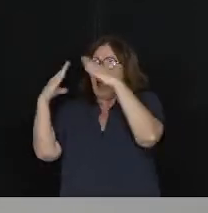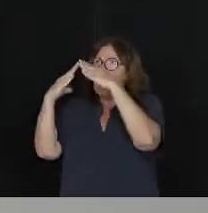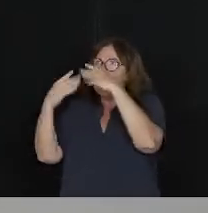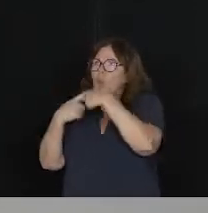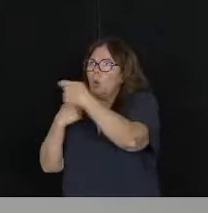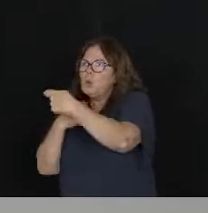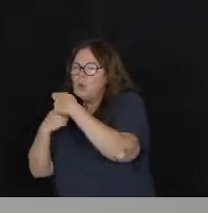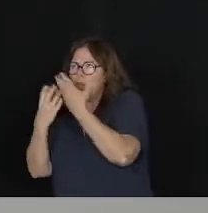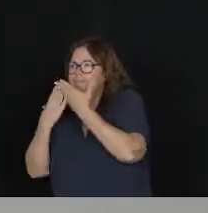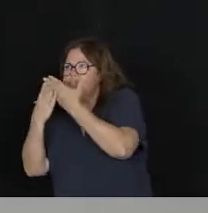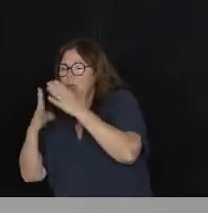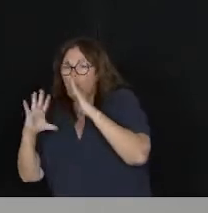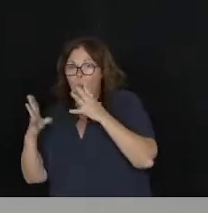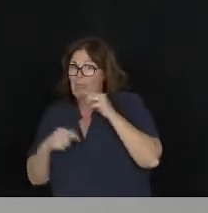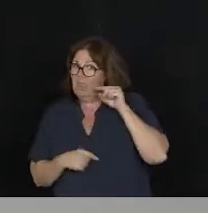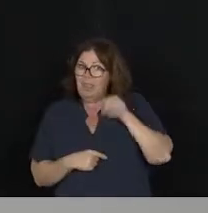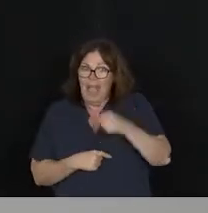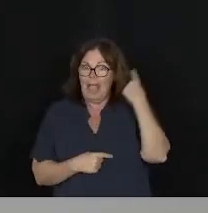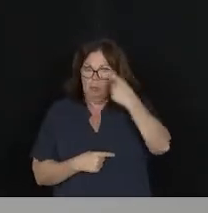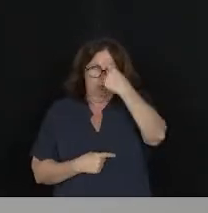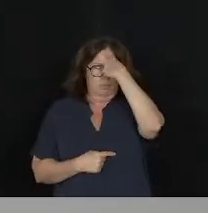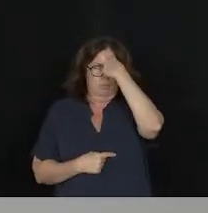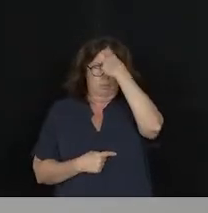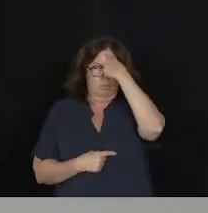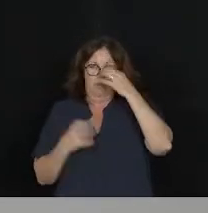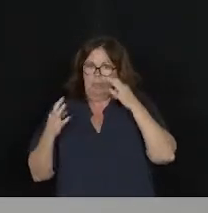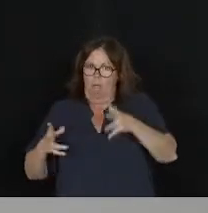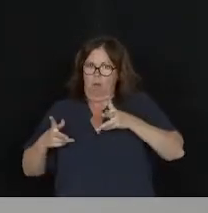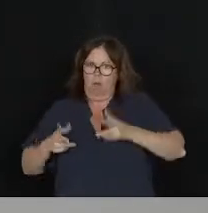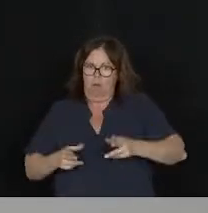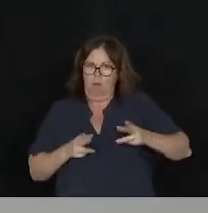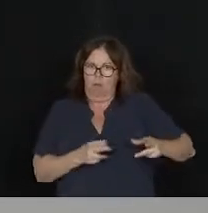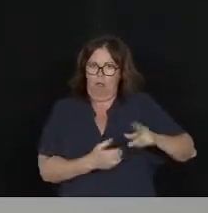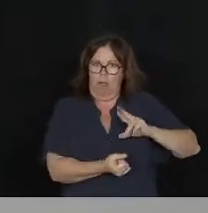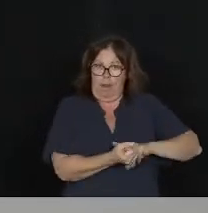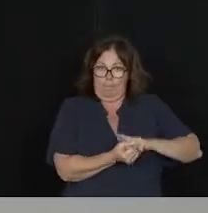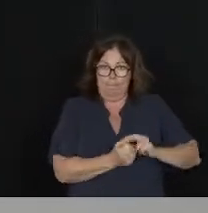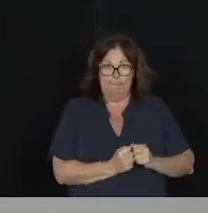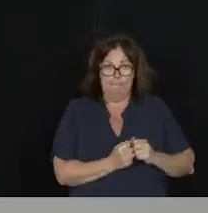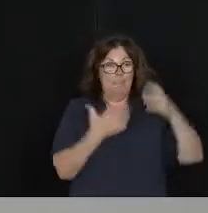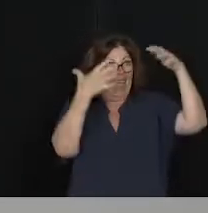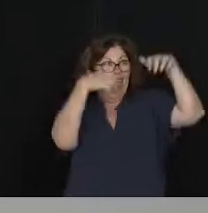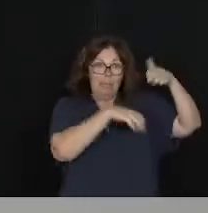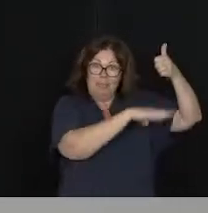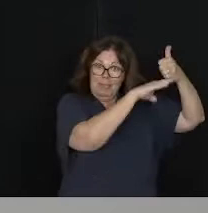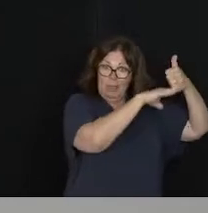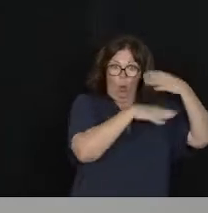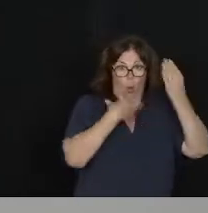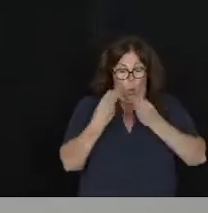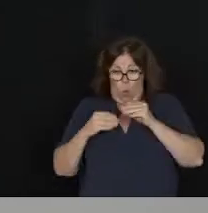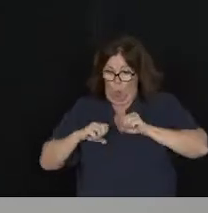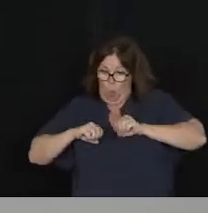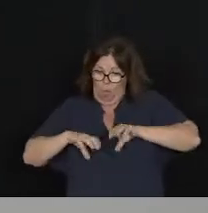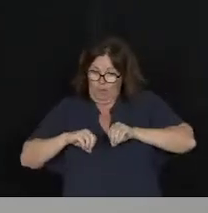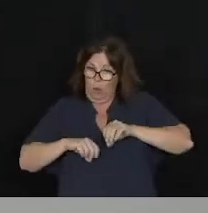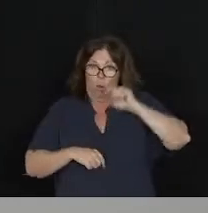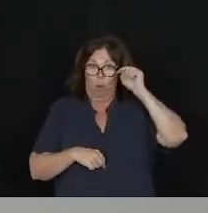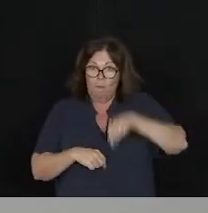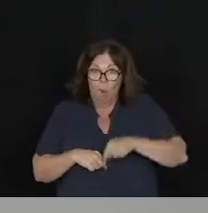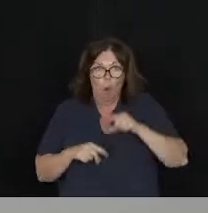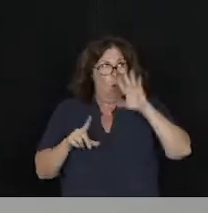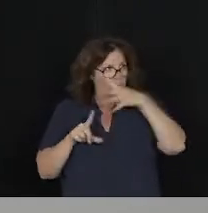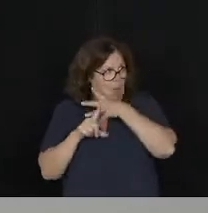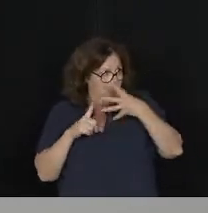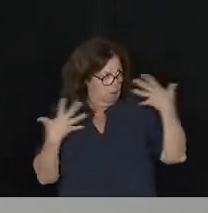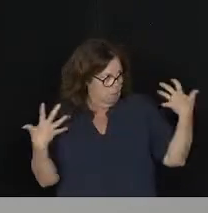vies scolaires que sont soumis les acteurs. L'administration comme les enseignants doivent dès lors veiller à la synchronisation